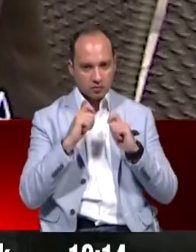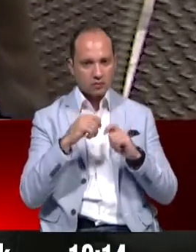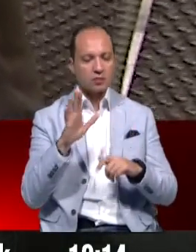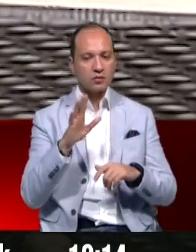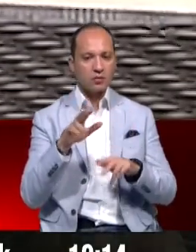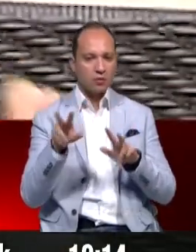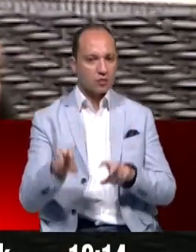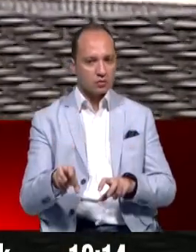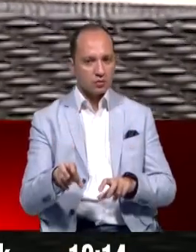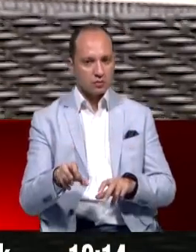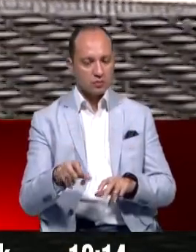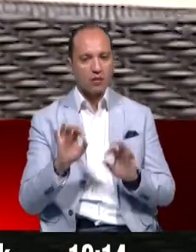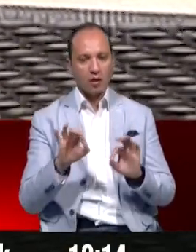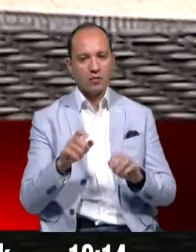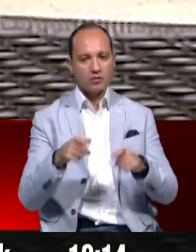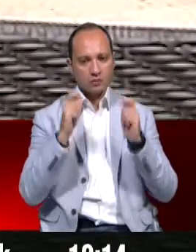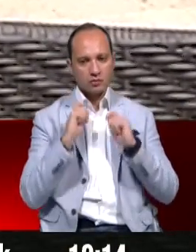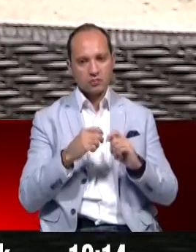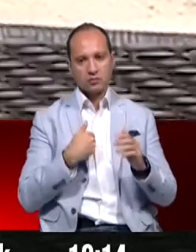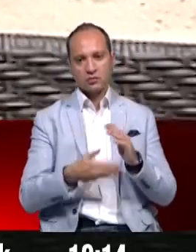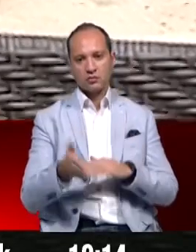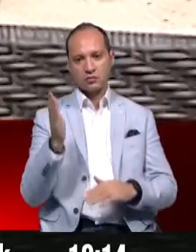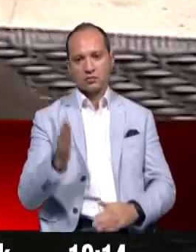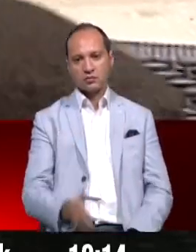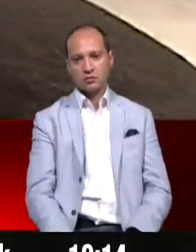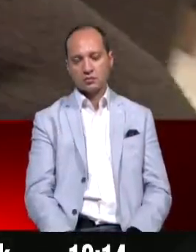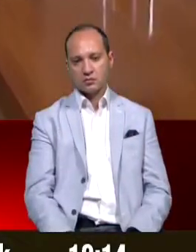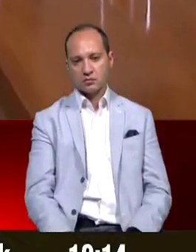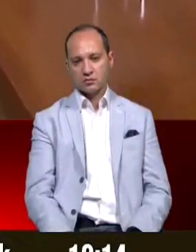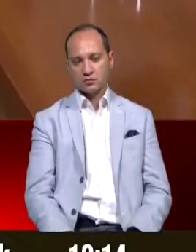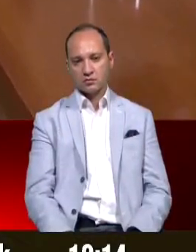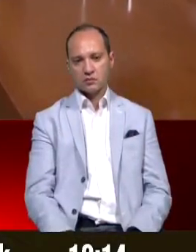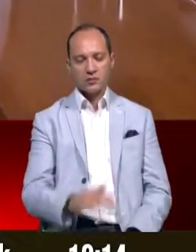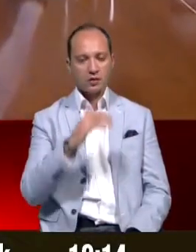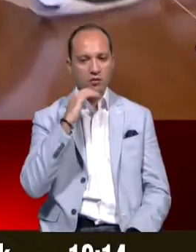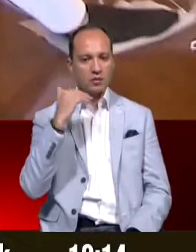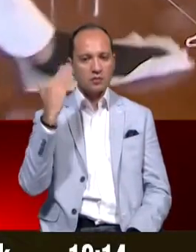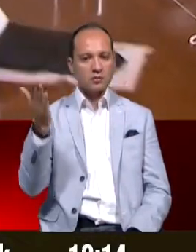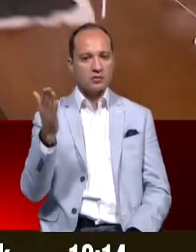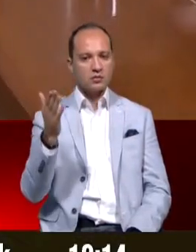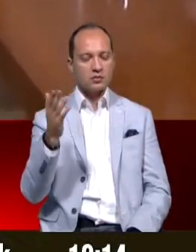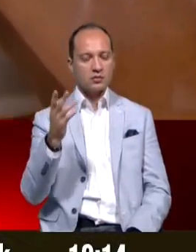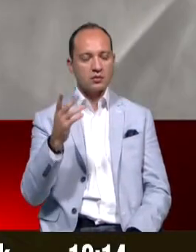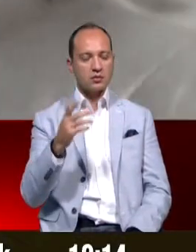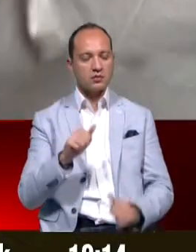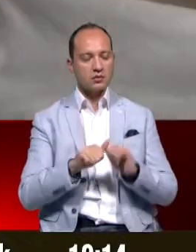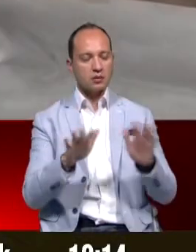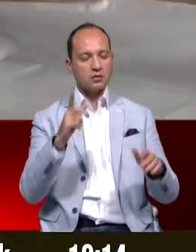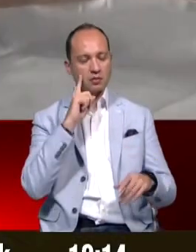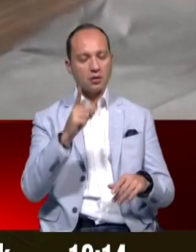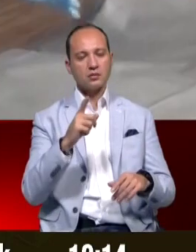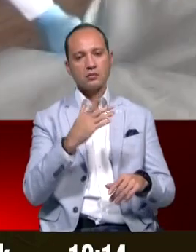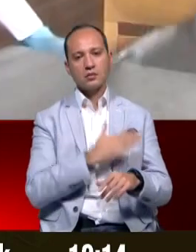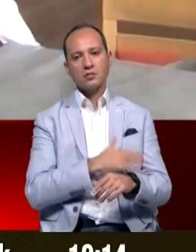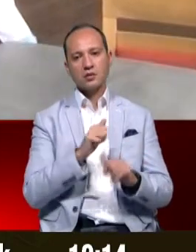bir süre daha böyle mi kalacaksınız? Hocam tabii ki buradan giderken daha buradan kalkmadan takar öyle hareket ederim. Yani yurt dışındaki seyri değerlendirdiğimizde, ülkemizdeki